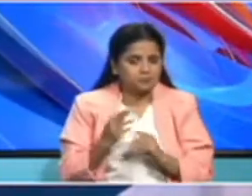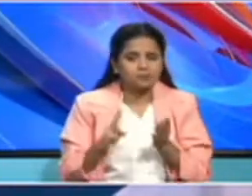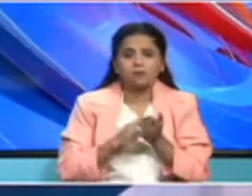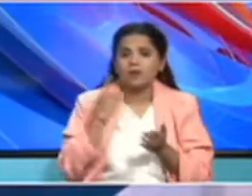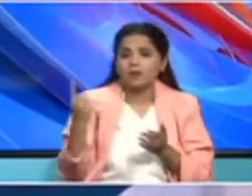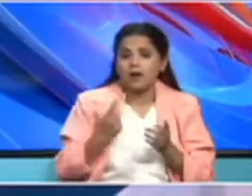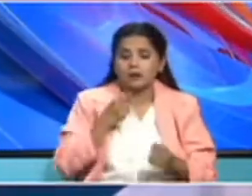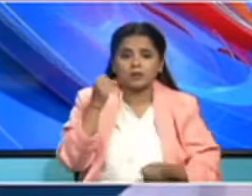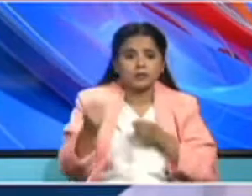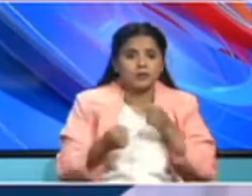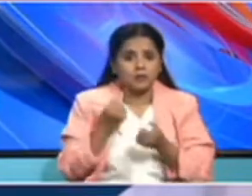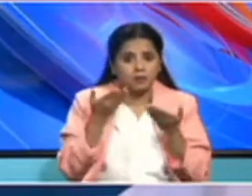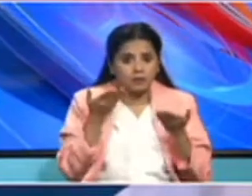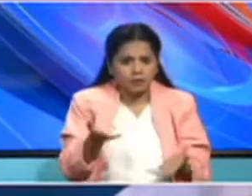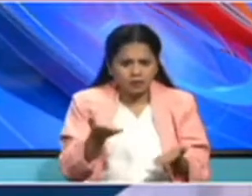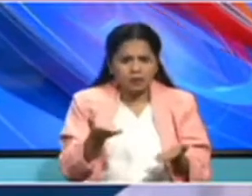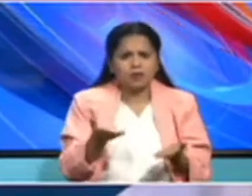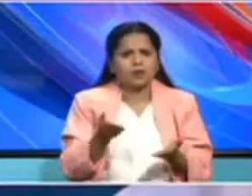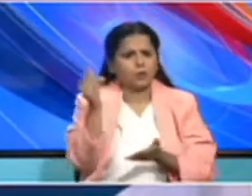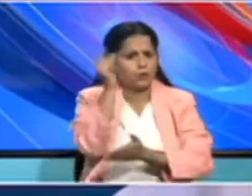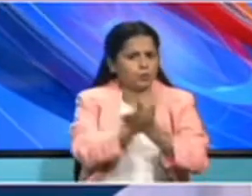नेशनल गेम्स का ये प्लेटफॉर्म